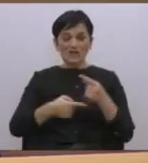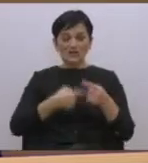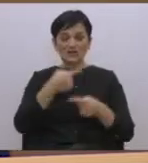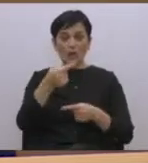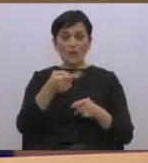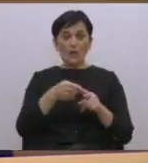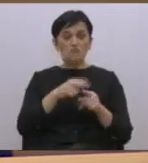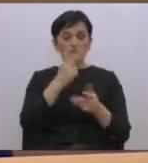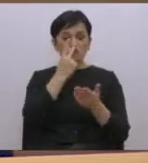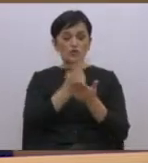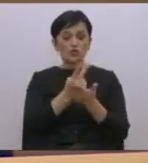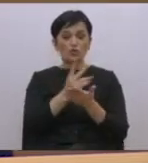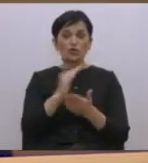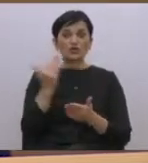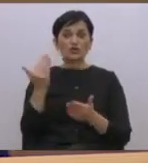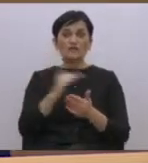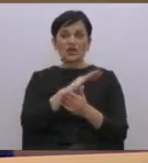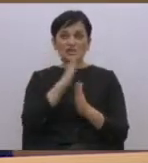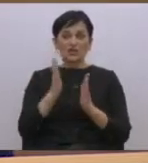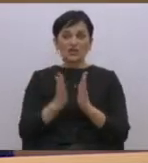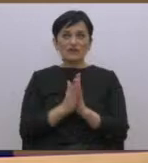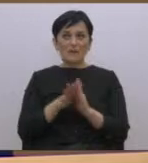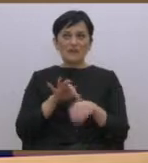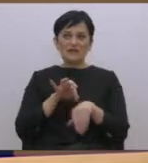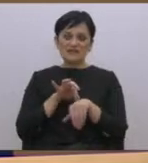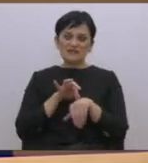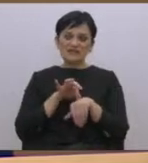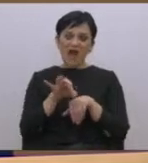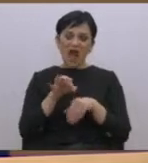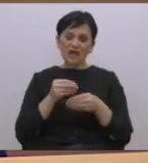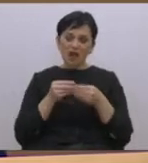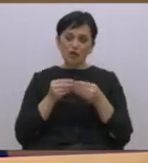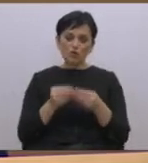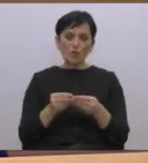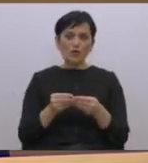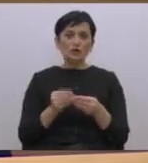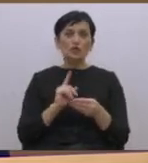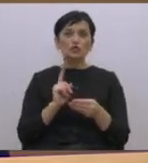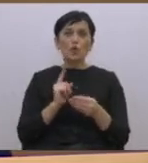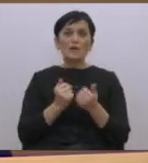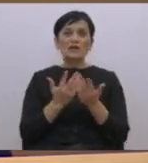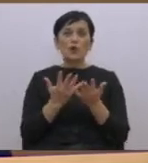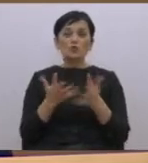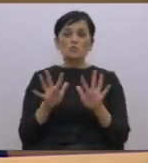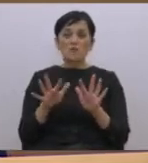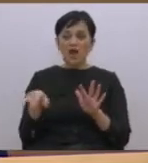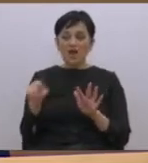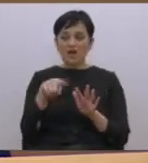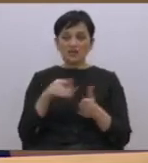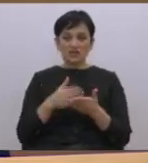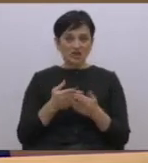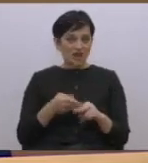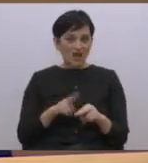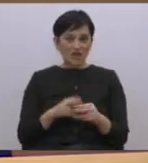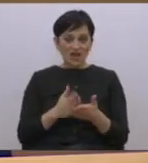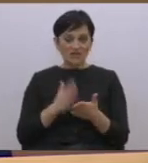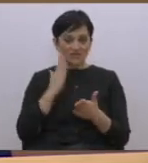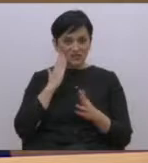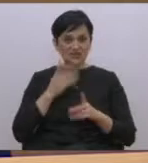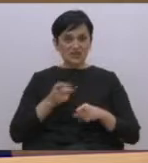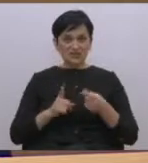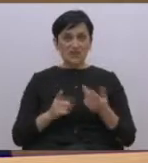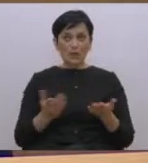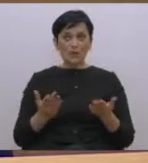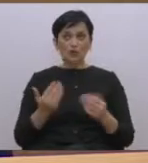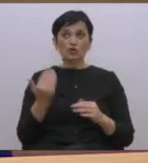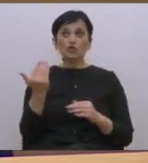amis miuhedovat tuhen es qelaperi zaladobit gagakt, imitoro ubraot raodenobrivat khart Sule sare, sinamdul leși, da,